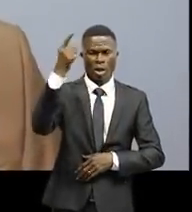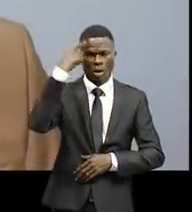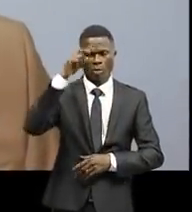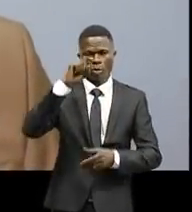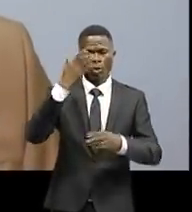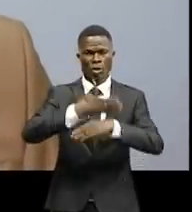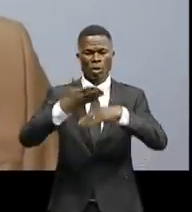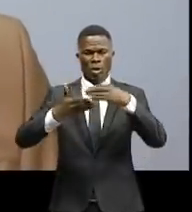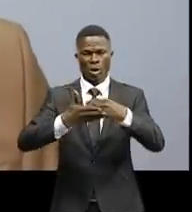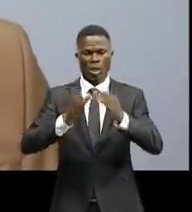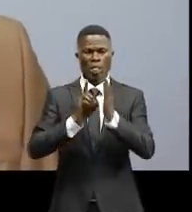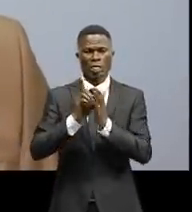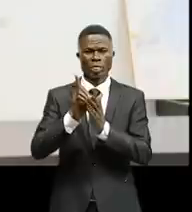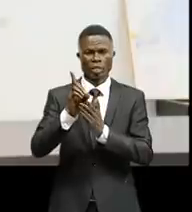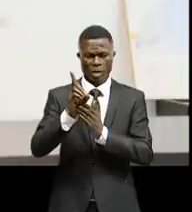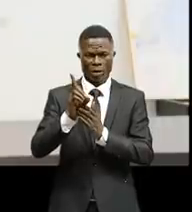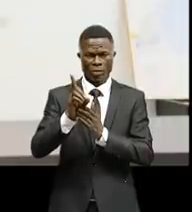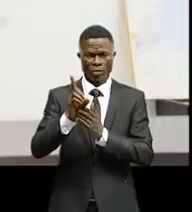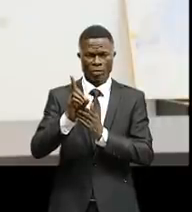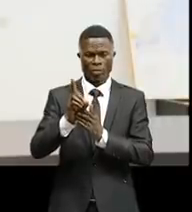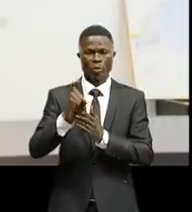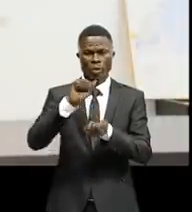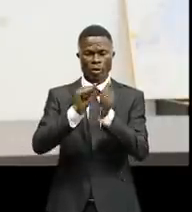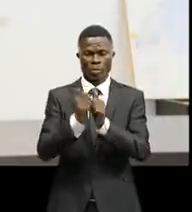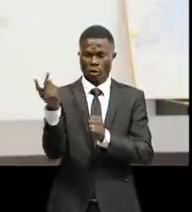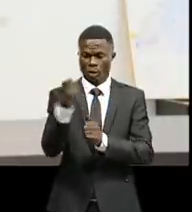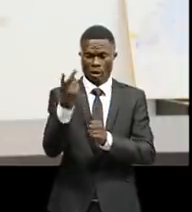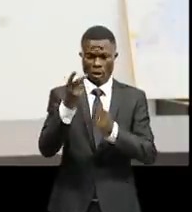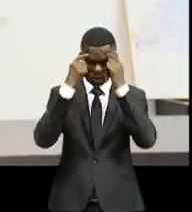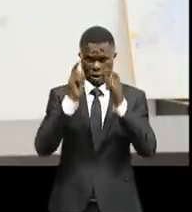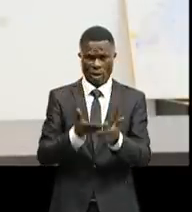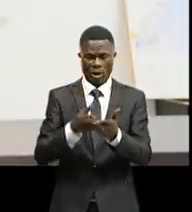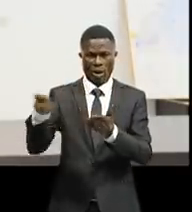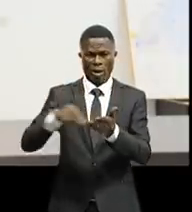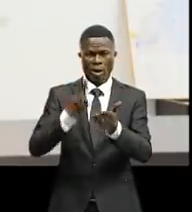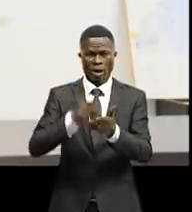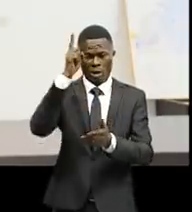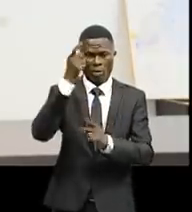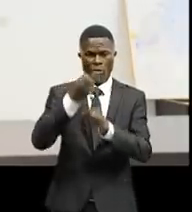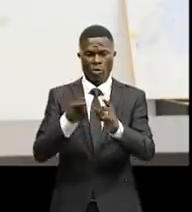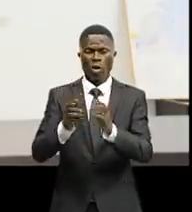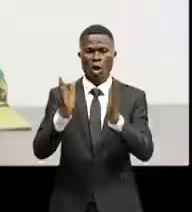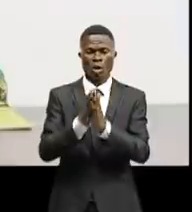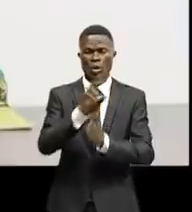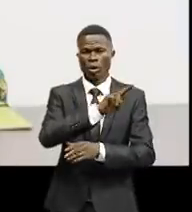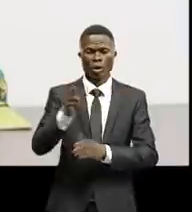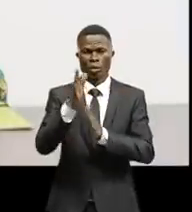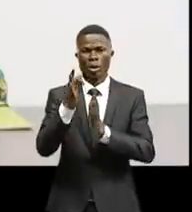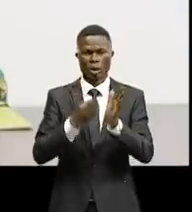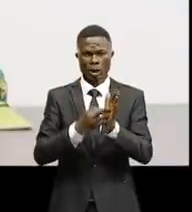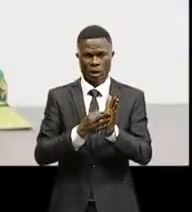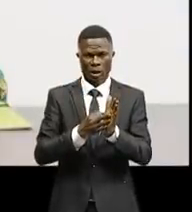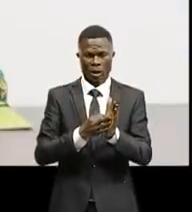la reconstruction et le développement. Au titre de ces deux résolutions, signées le 1er octobre 2018, il a